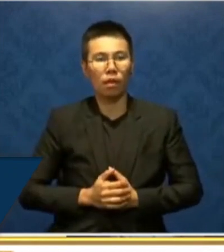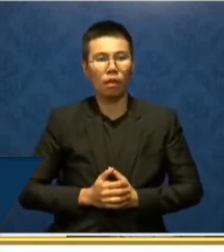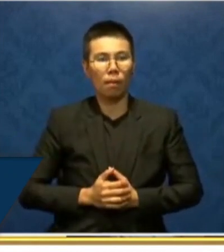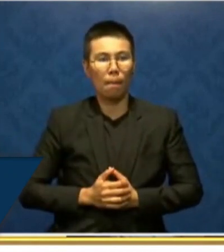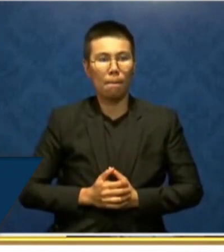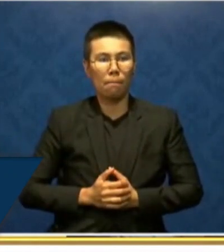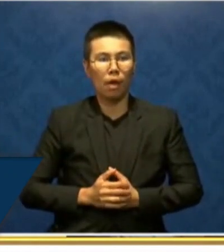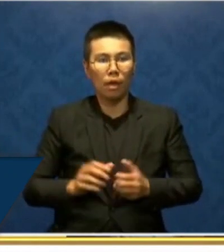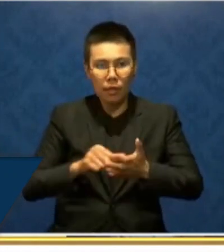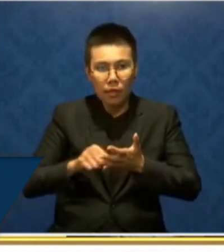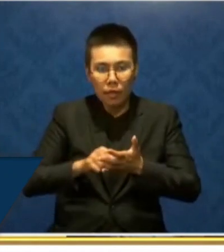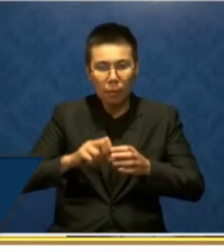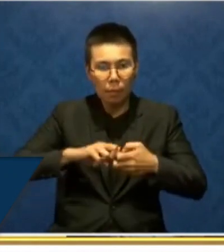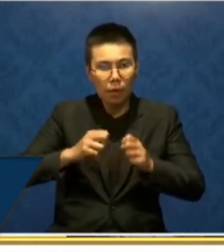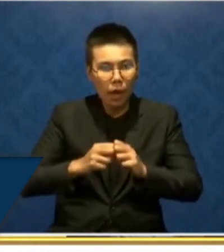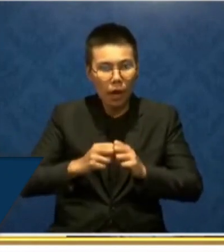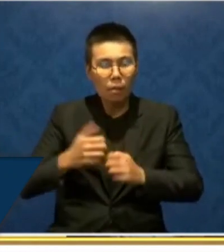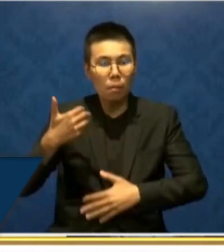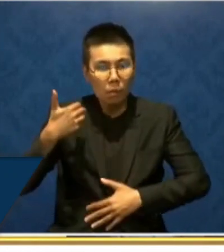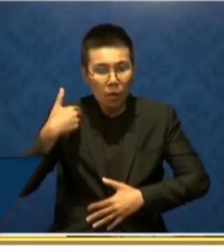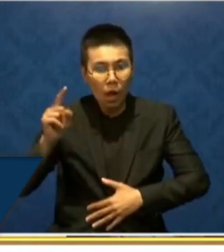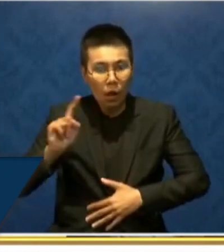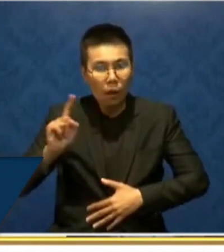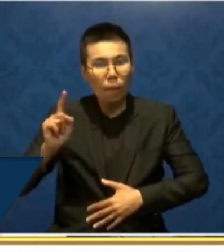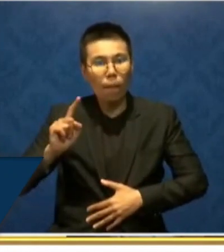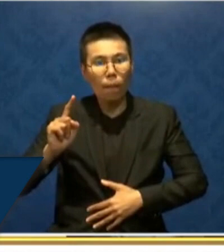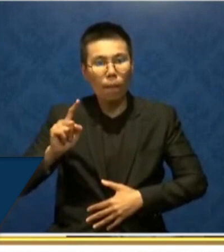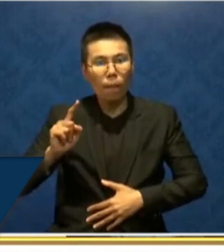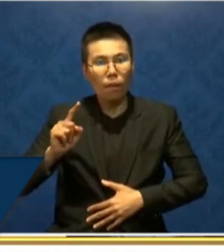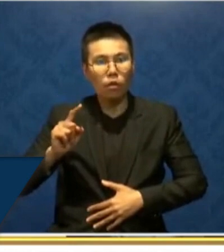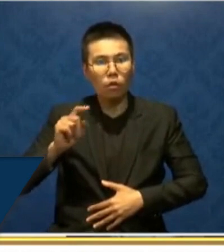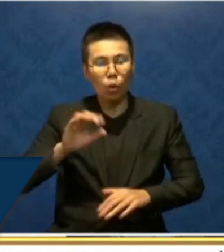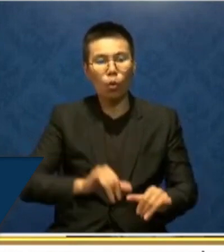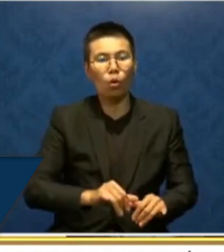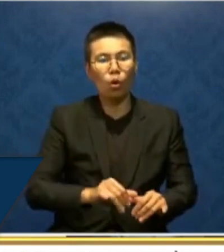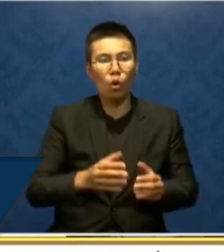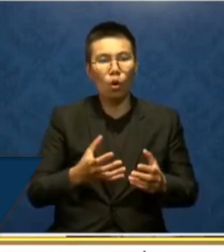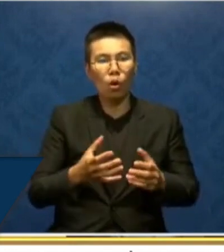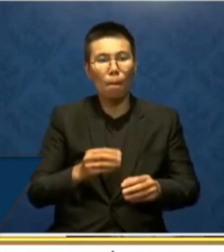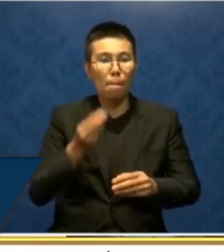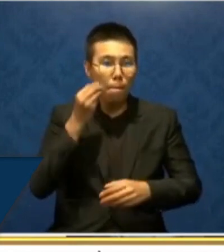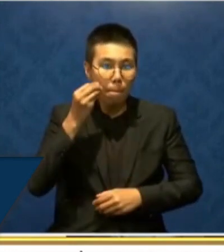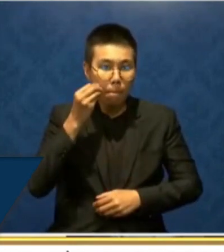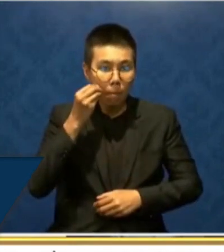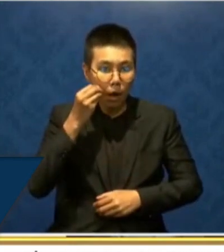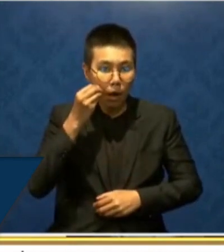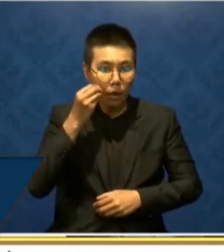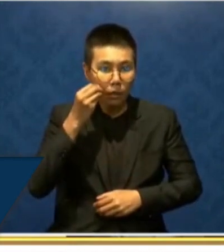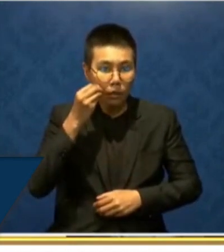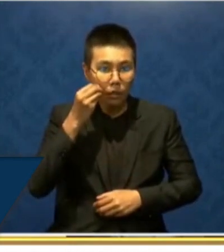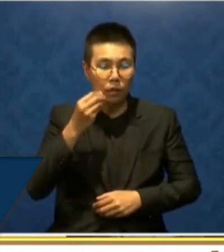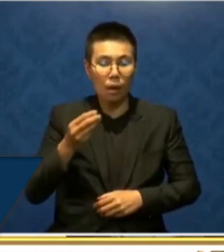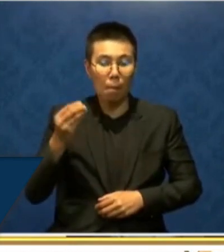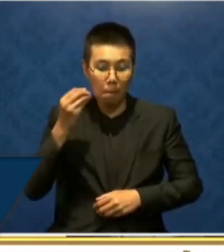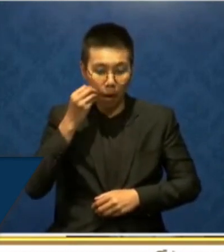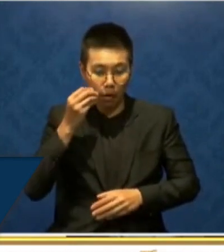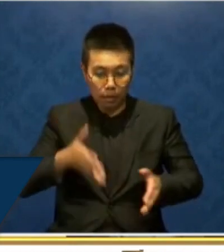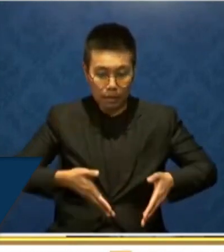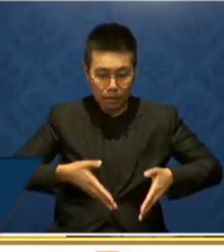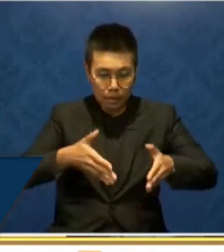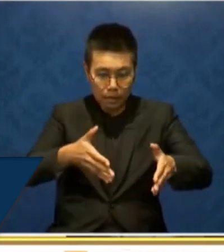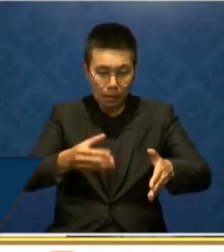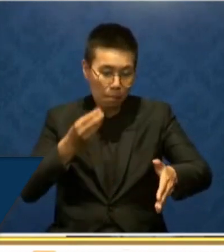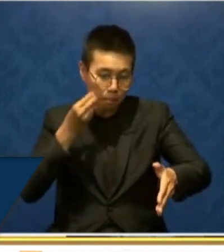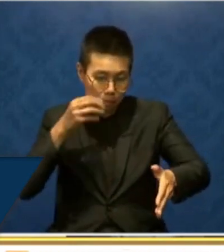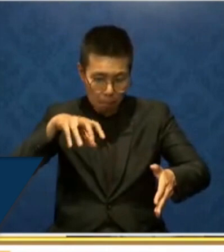การแก้ไขปัญหาเนี่ยส่วนหนึ่งก็คือจะต้องรื้อย้ายนะครับบ้านเรือนที่ลุกล้ำคลองเพื่อ